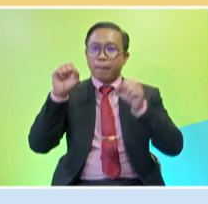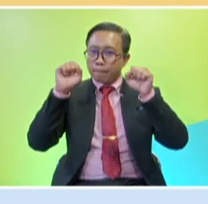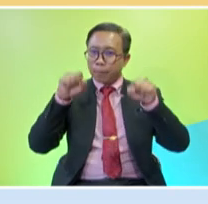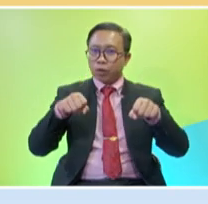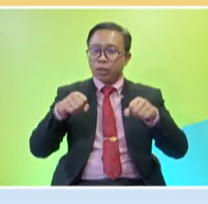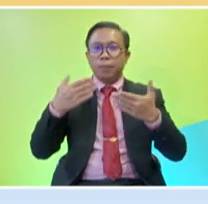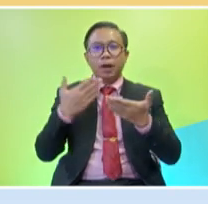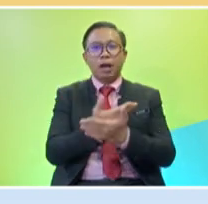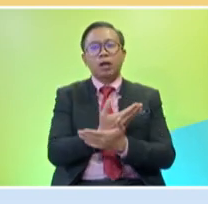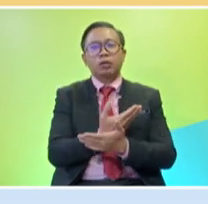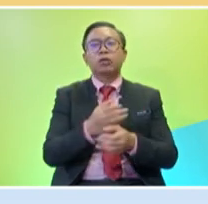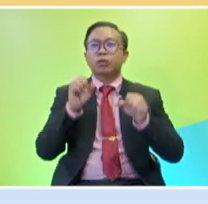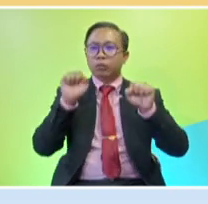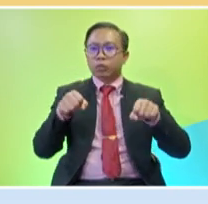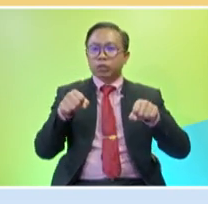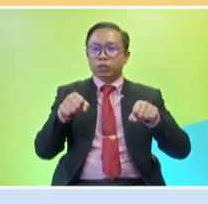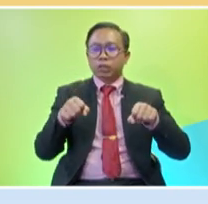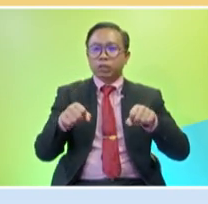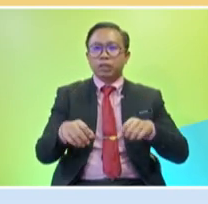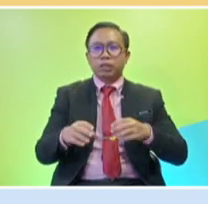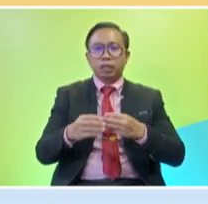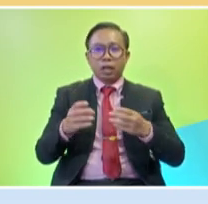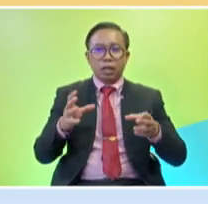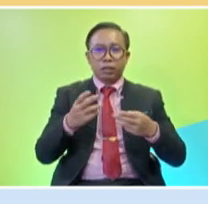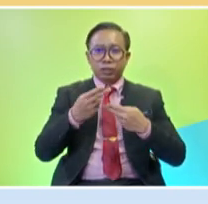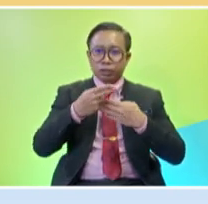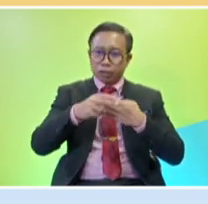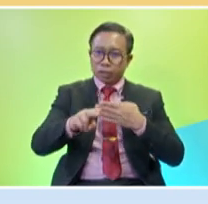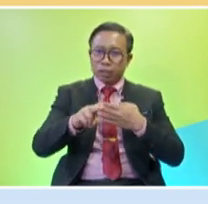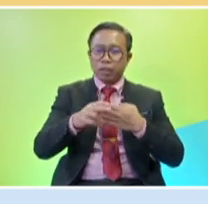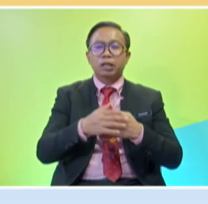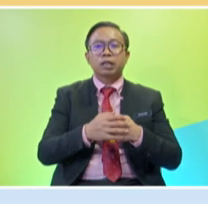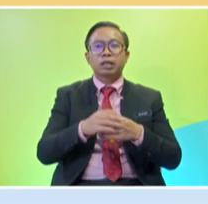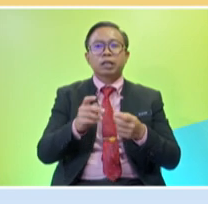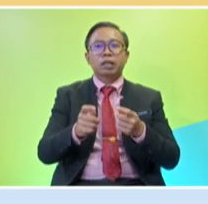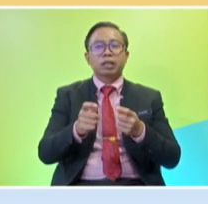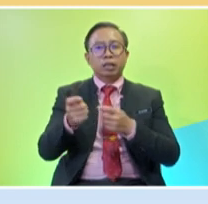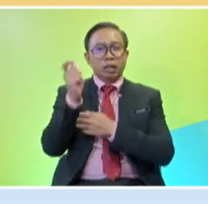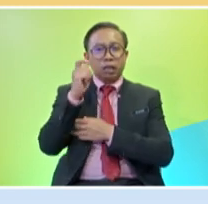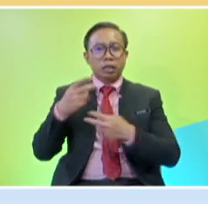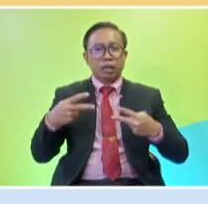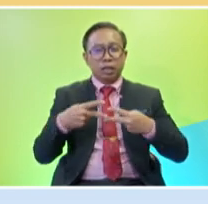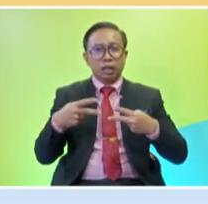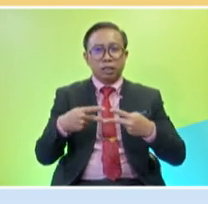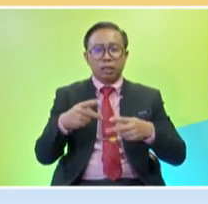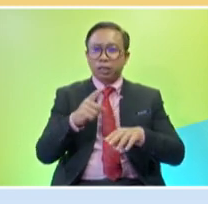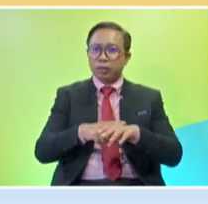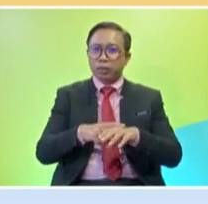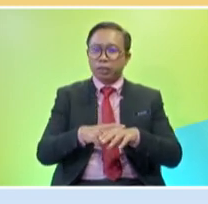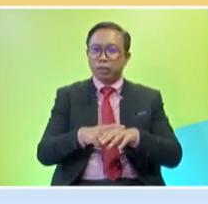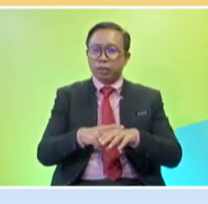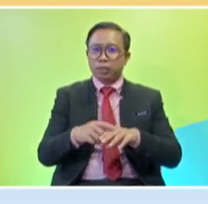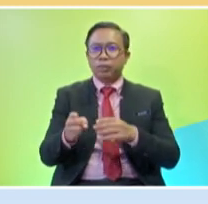baharu yang boleh menghasilkan tenaga elektrik bagi sektor bakalan